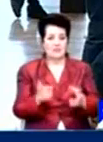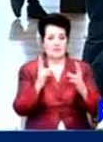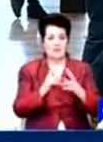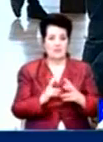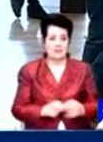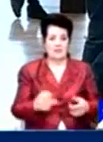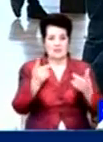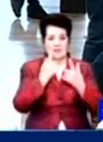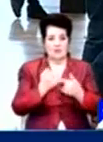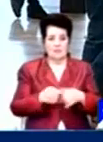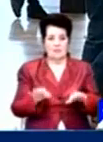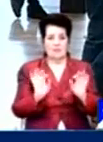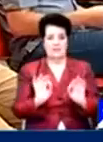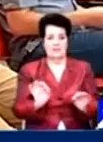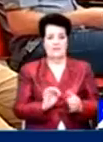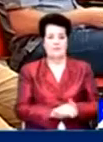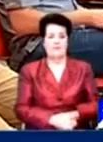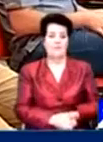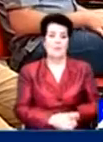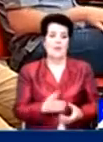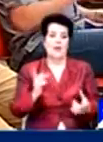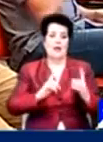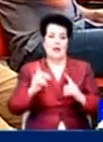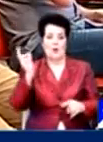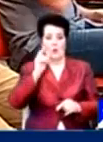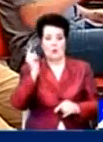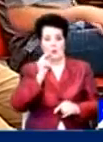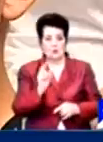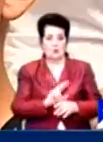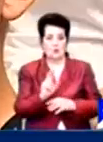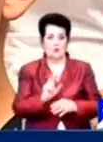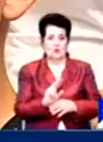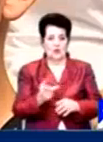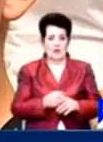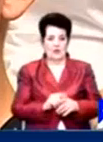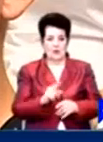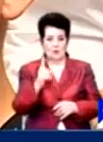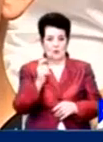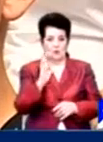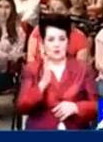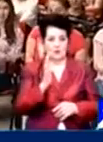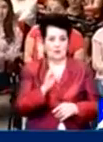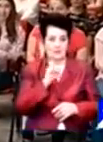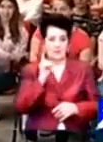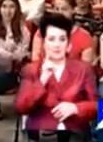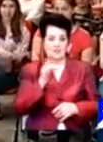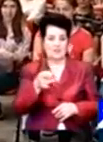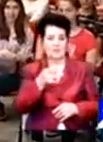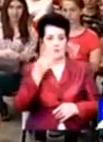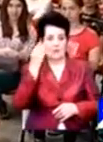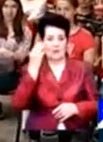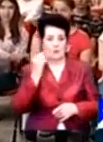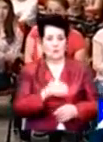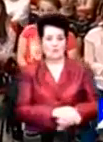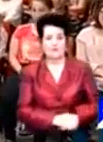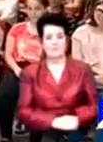analizăm și să ne informăm constant și zilnic. La cursurile de educație media au participat aproape 150 de tineri din Republica